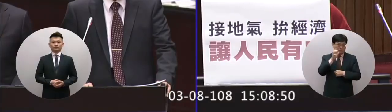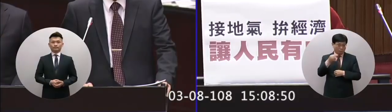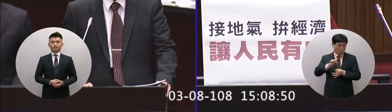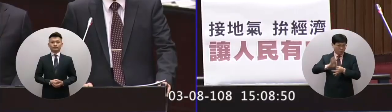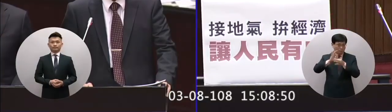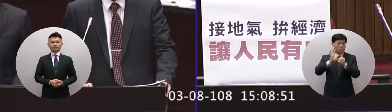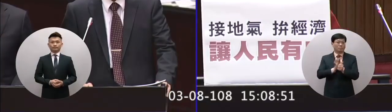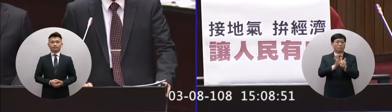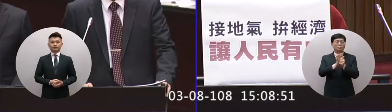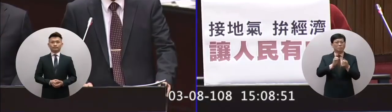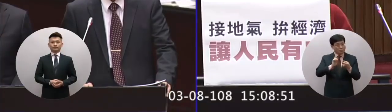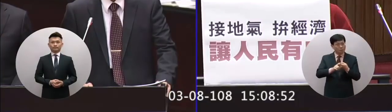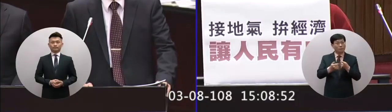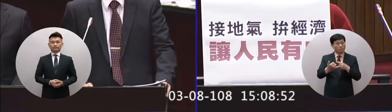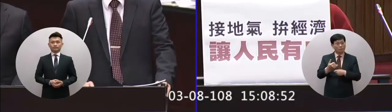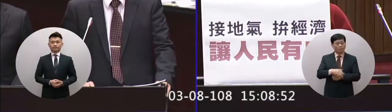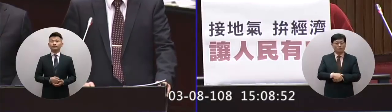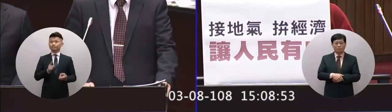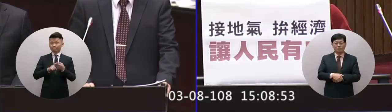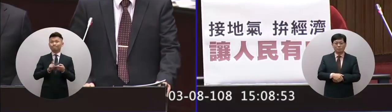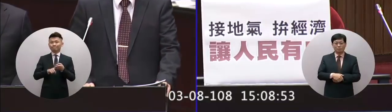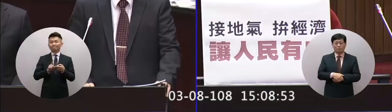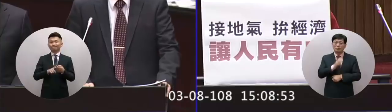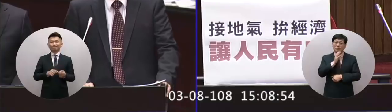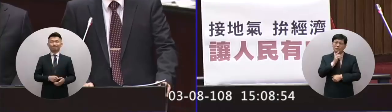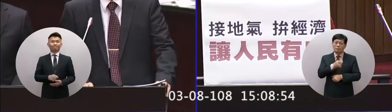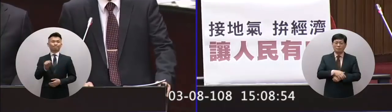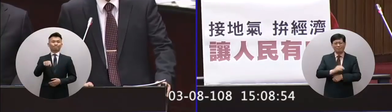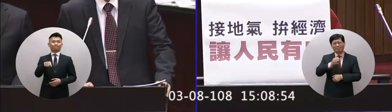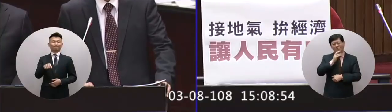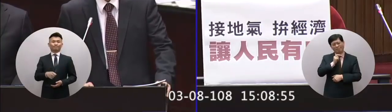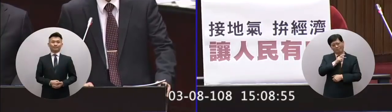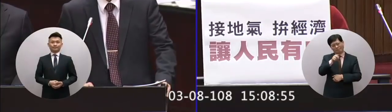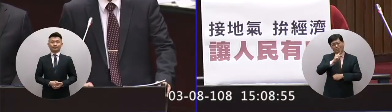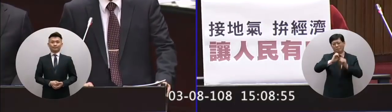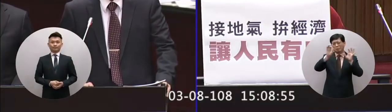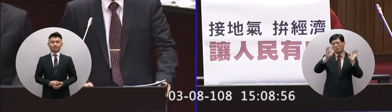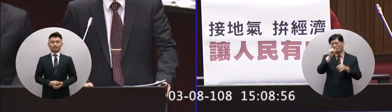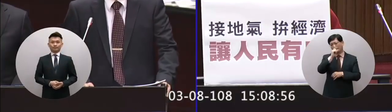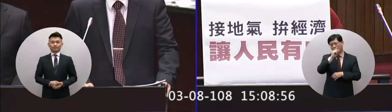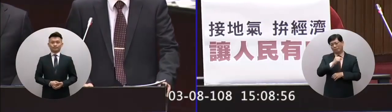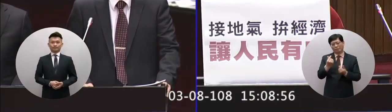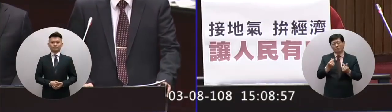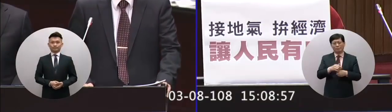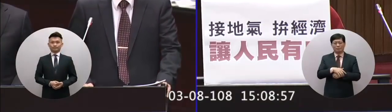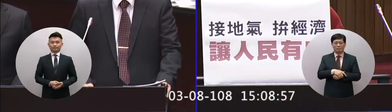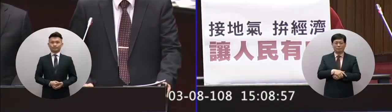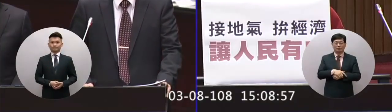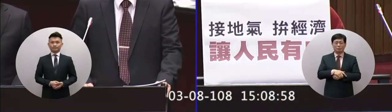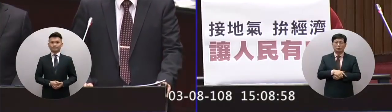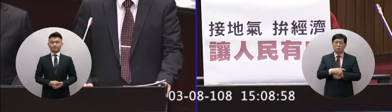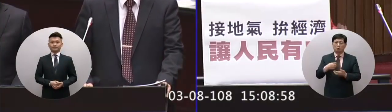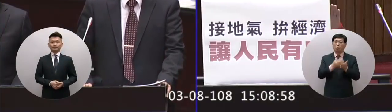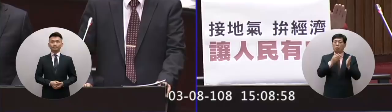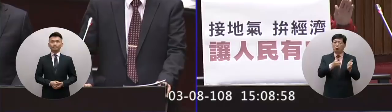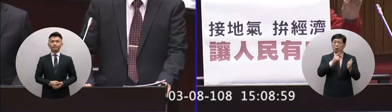提升有帮助，应该来讲是不是？ 是，对对。 是啊，但是我看咱的宣传啊，吼。在这个部分啊，吼，咱拢